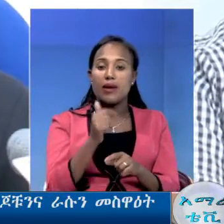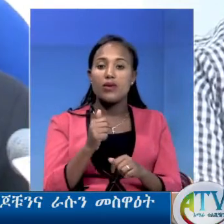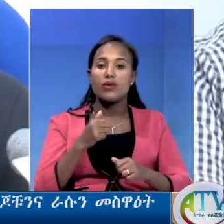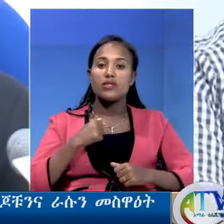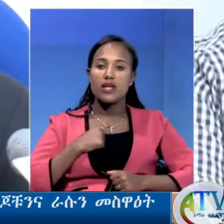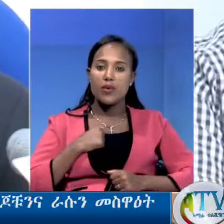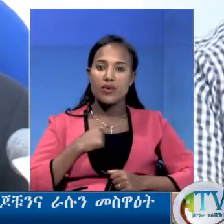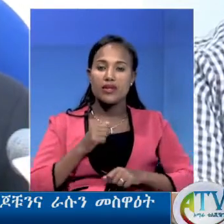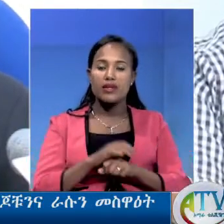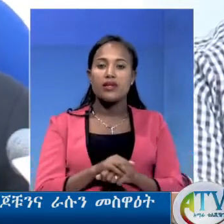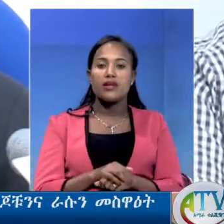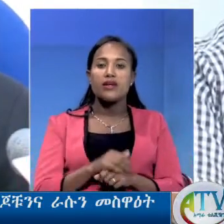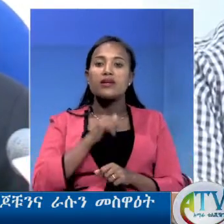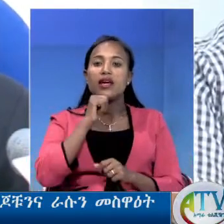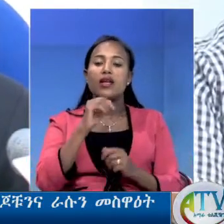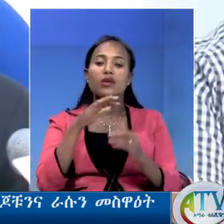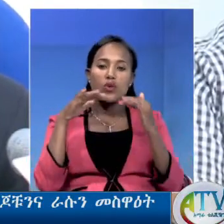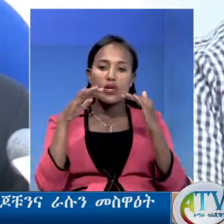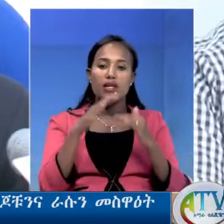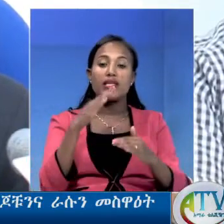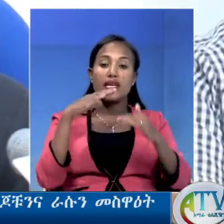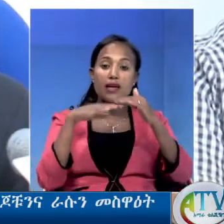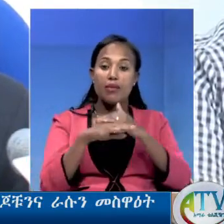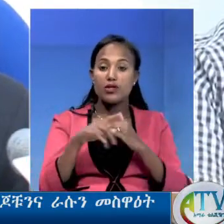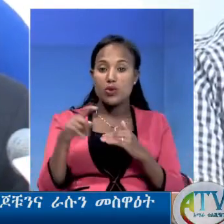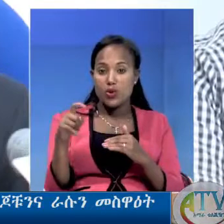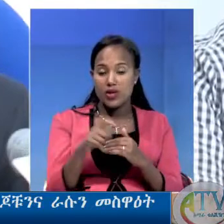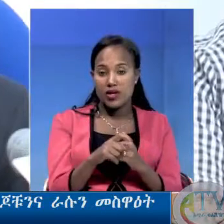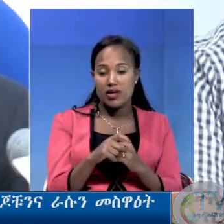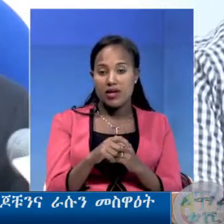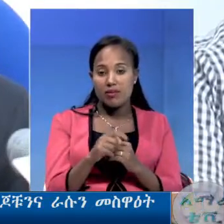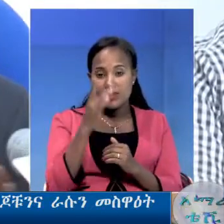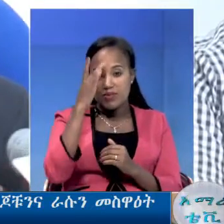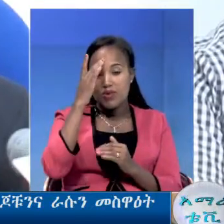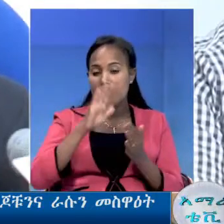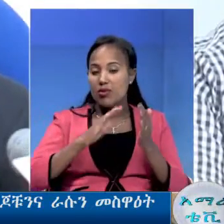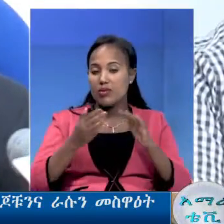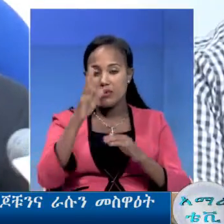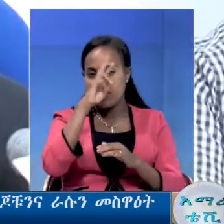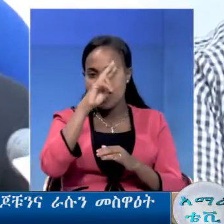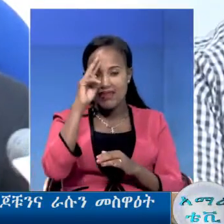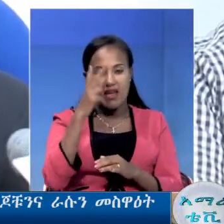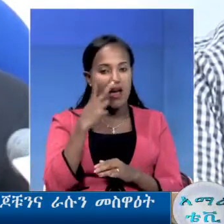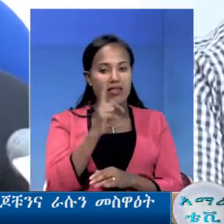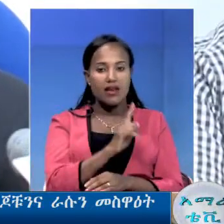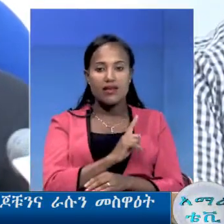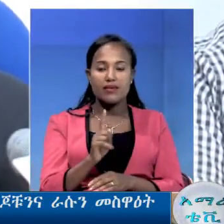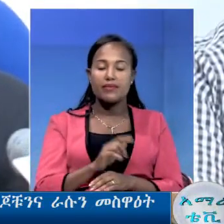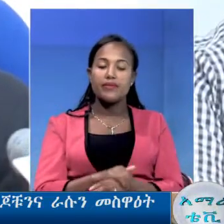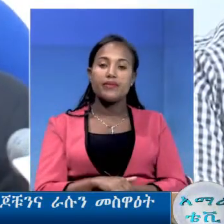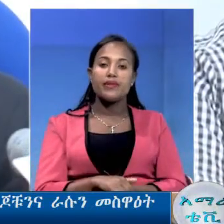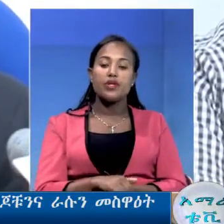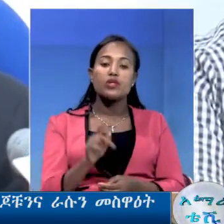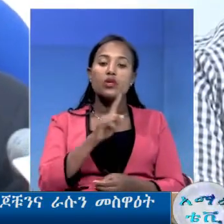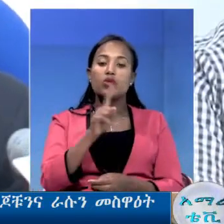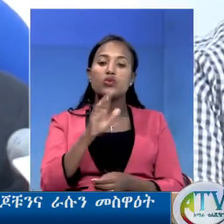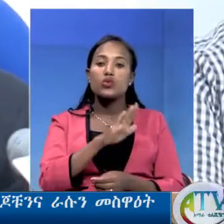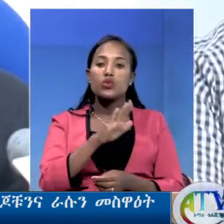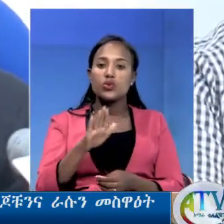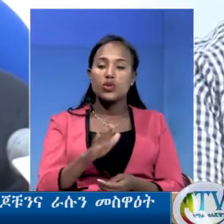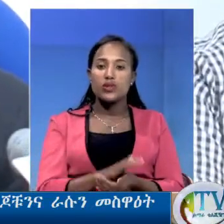ሰራዊት ያለ ጦርነቱ የገባ ስለሆነ በከንቱ የሚሞትበት ምክንያት አይታየኝም። የእነሱ